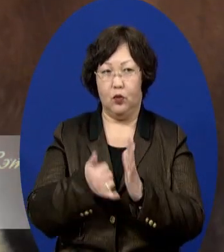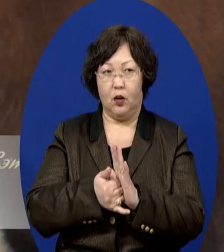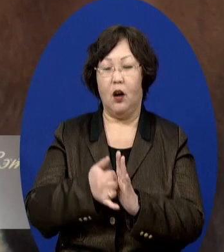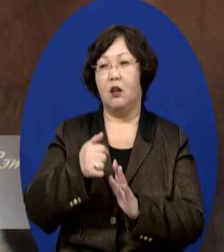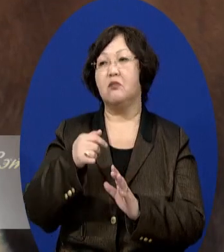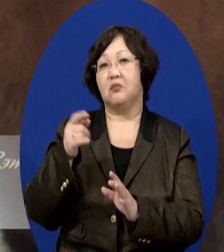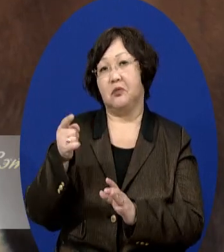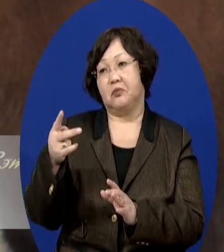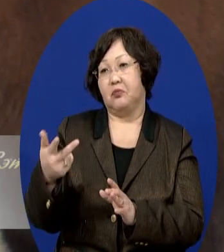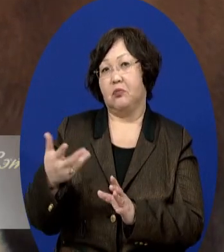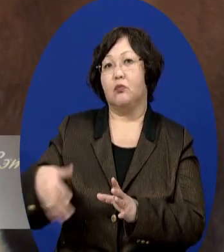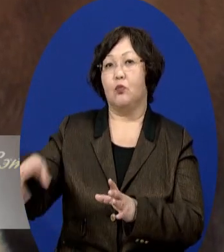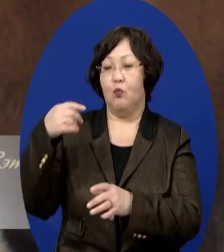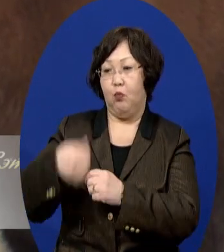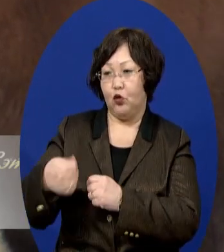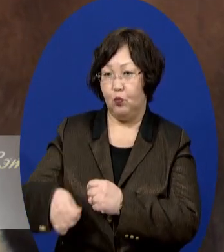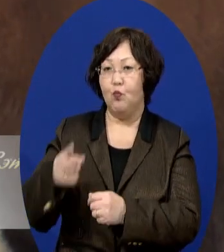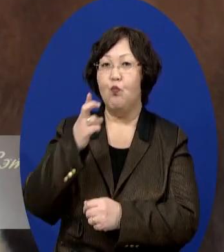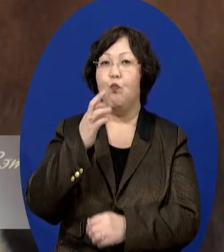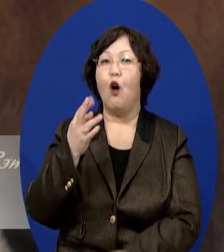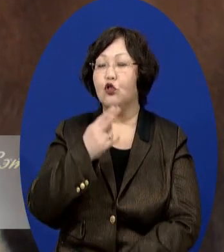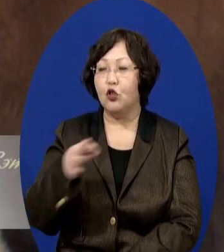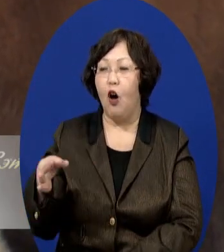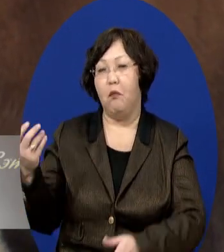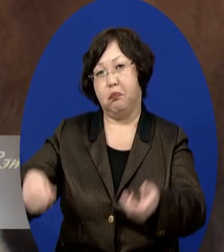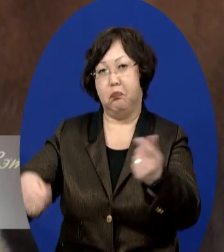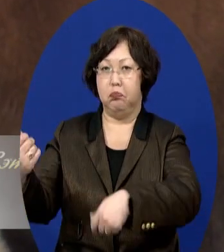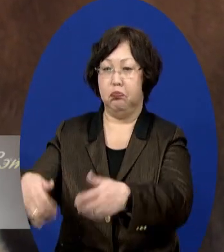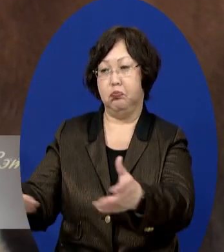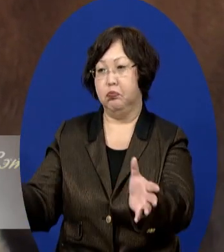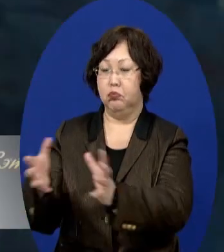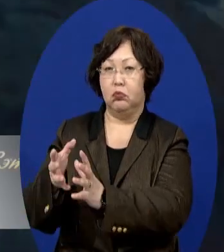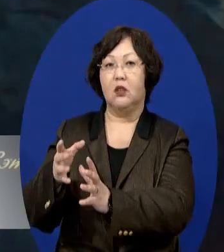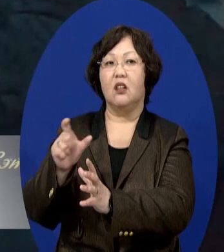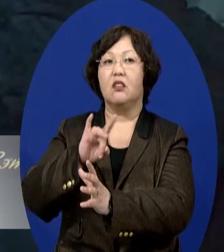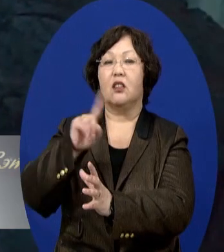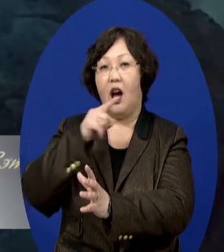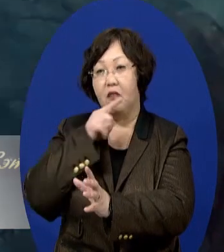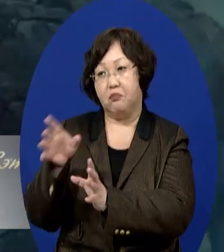оролддог ч юм уу. Өөр төр бооцоотой уралдаанууд байдаг юм уу те. Тэр талаас нь хөгжүүлмээр юм шиг.